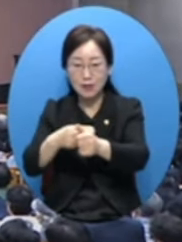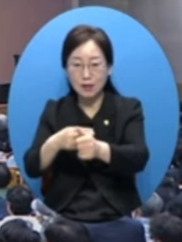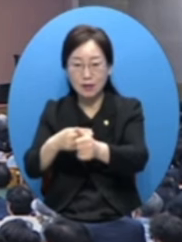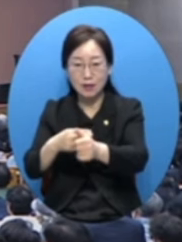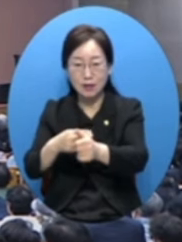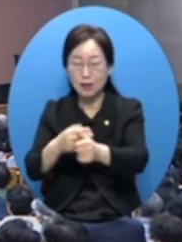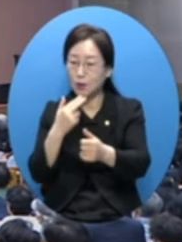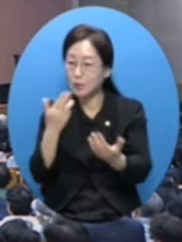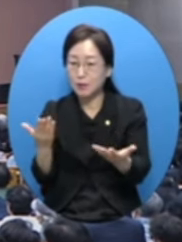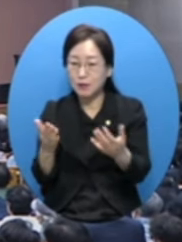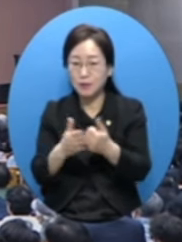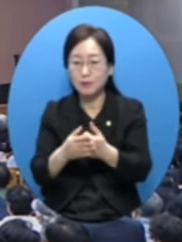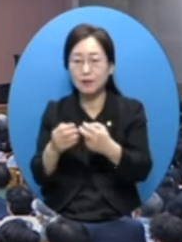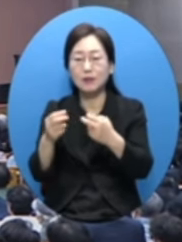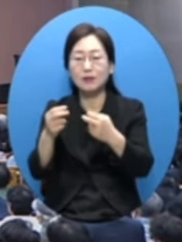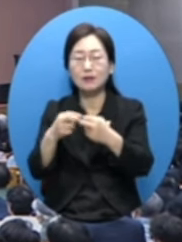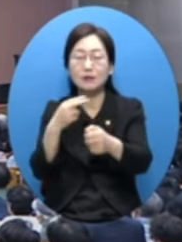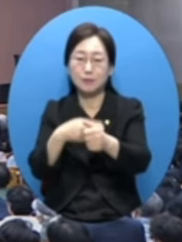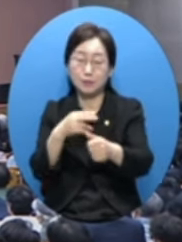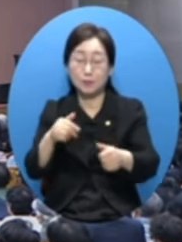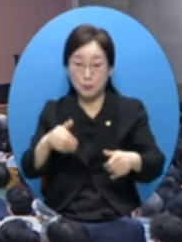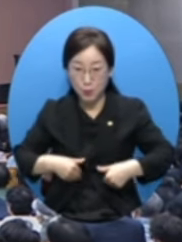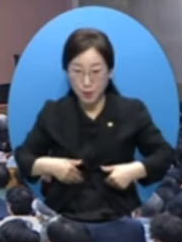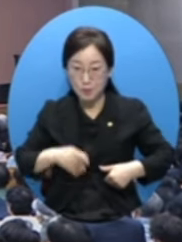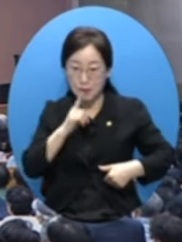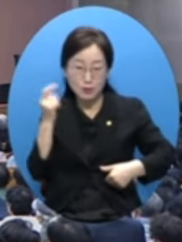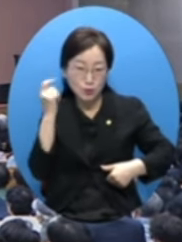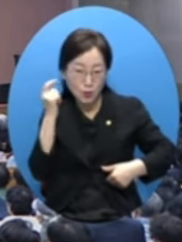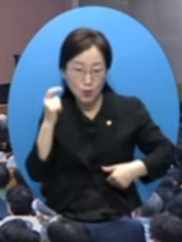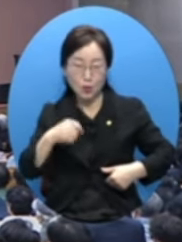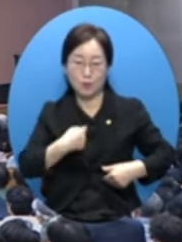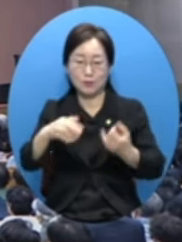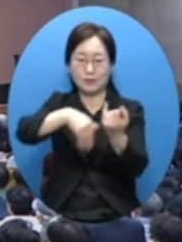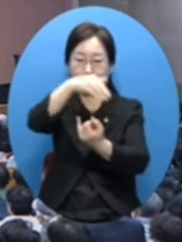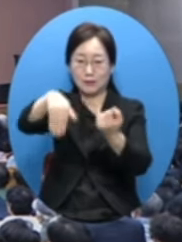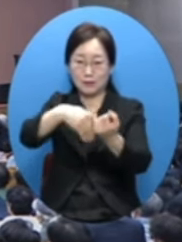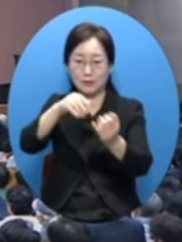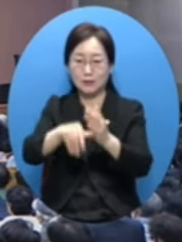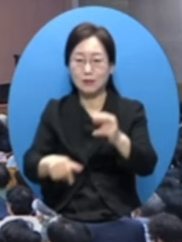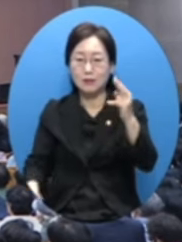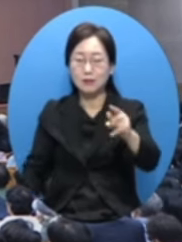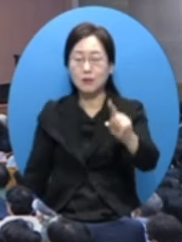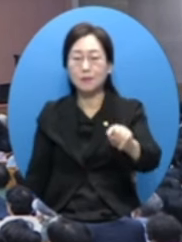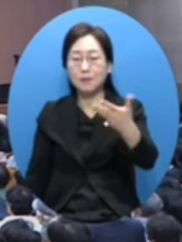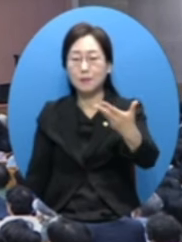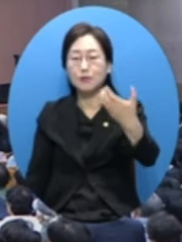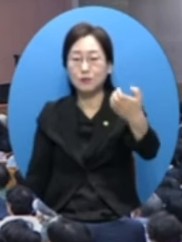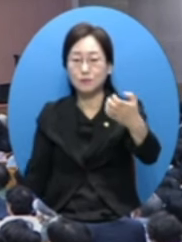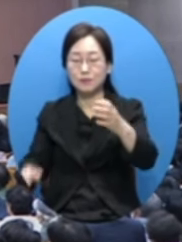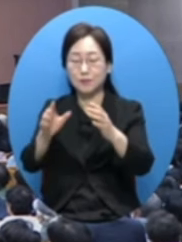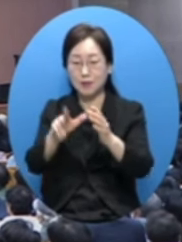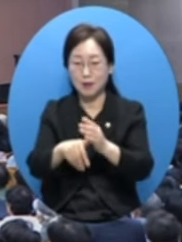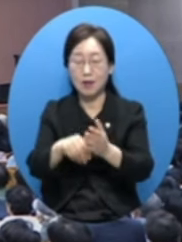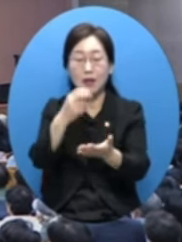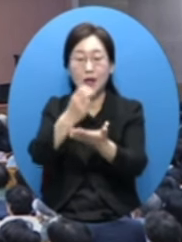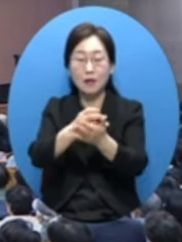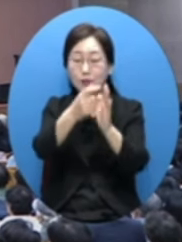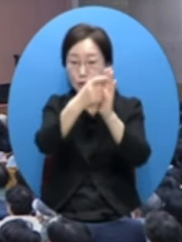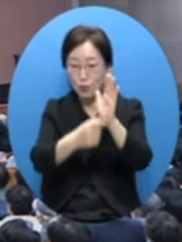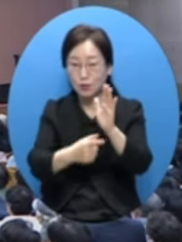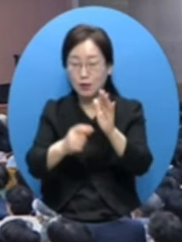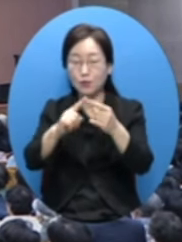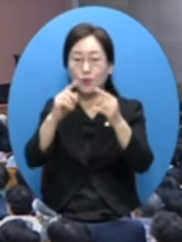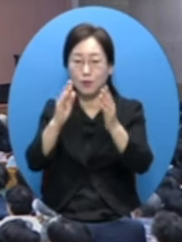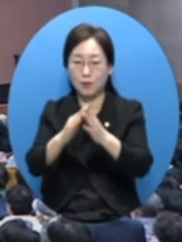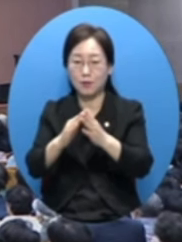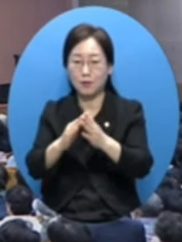나라에 여자 의사가 필요하다 그래서 홀몸으로 여천의 몸으로 1890년 감리교 해외 여성 해외 선교사를